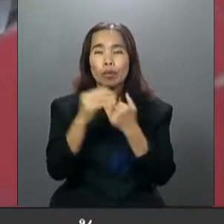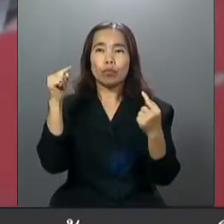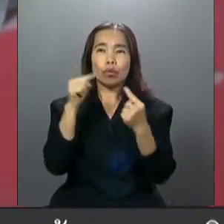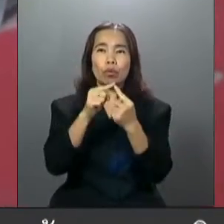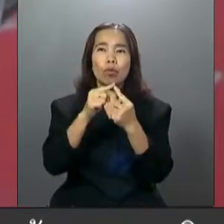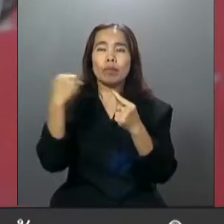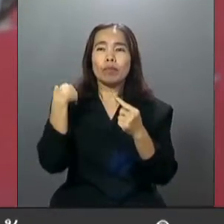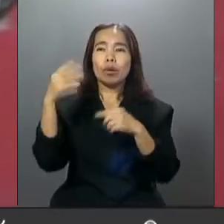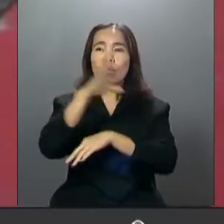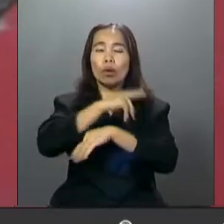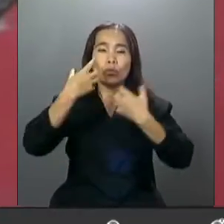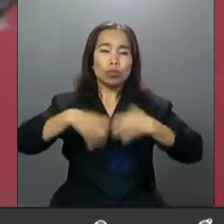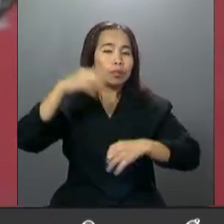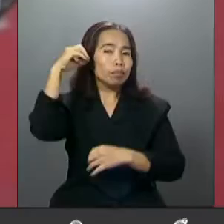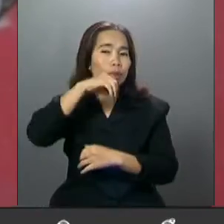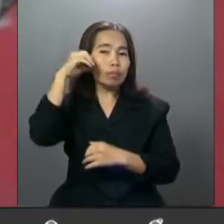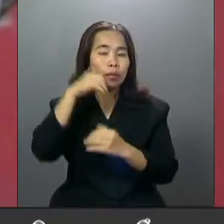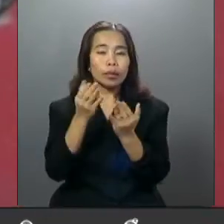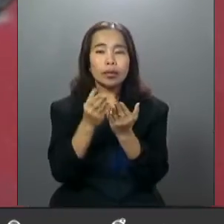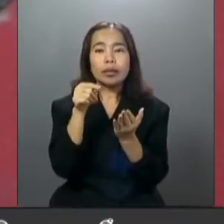ยเชื้อสายจีนของทุกปี